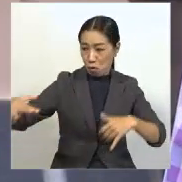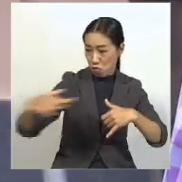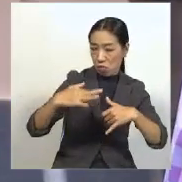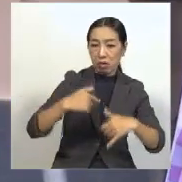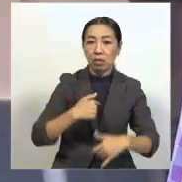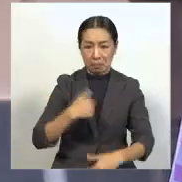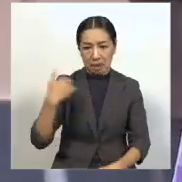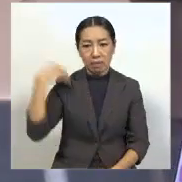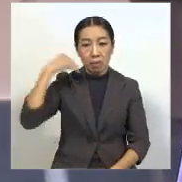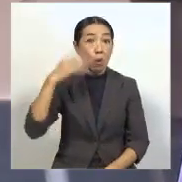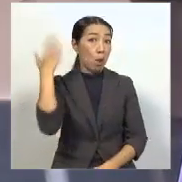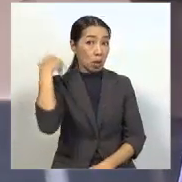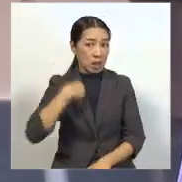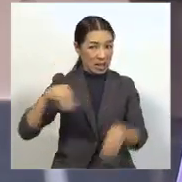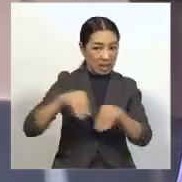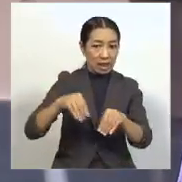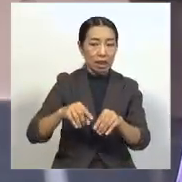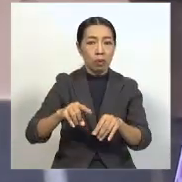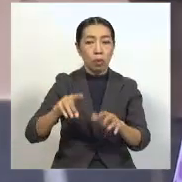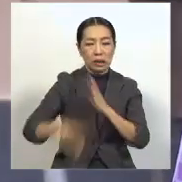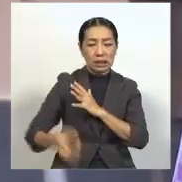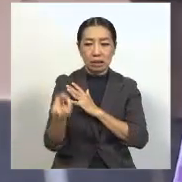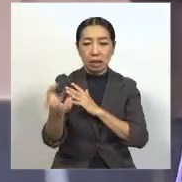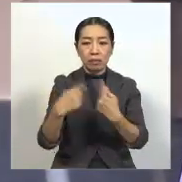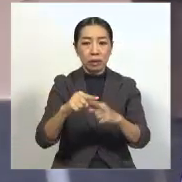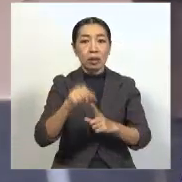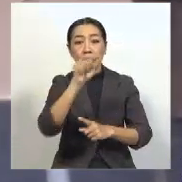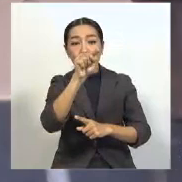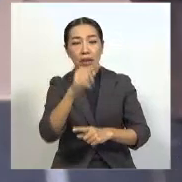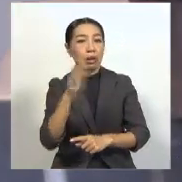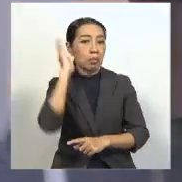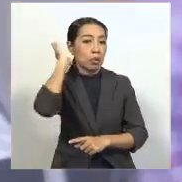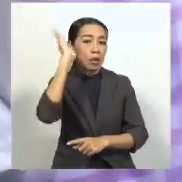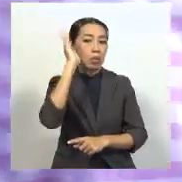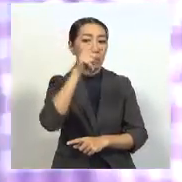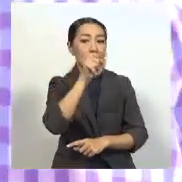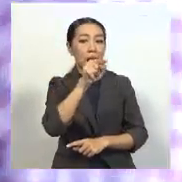หูวันนั้นเกือบเป็นนั่นดีว่าได้นั่นน่ะแดงคนนั้นน่ะ